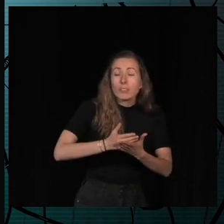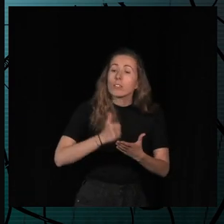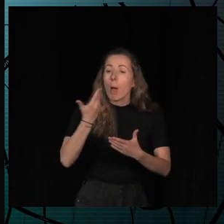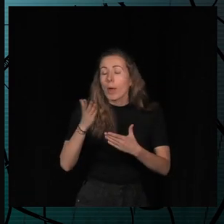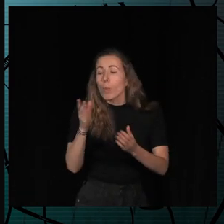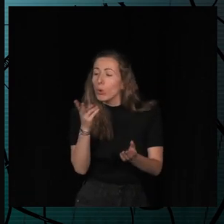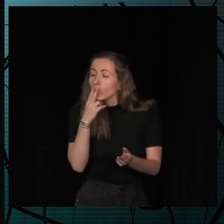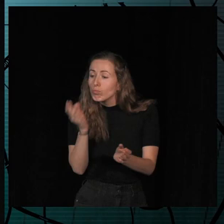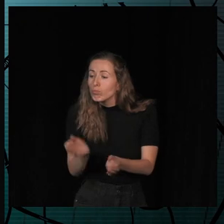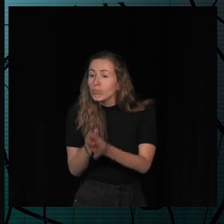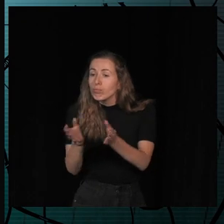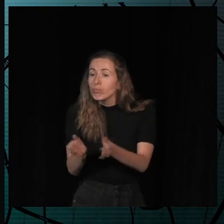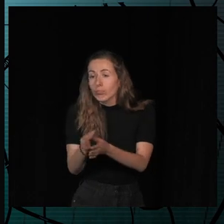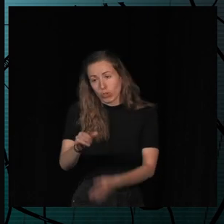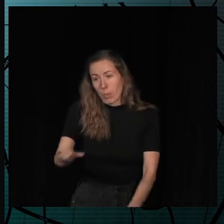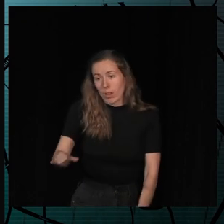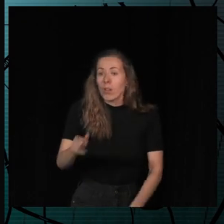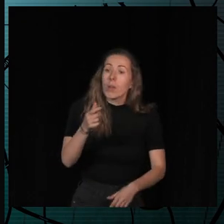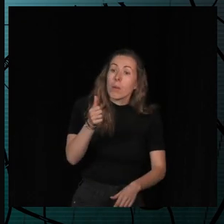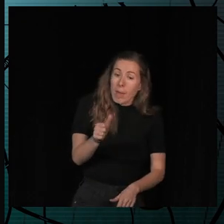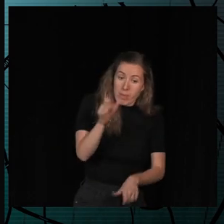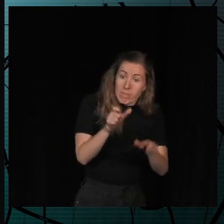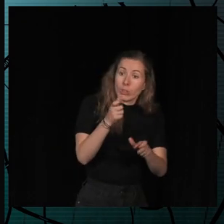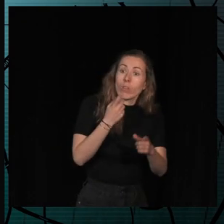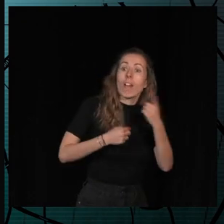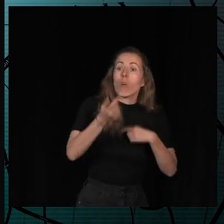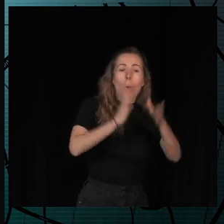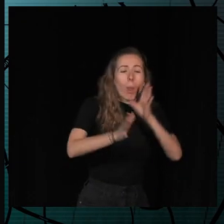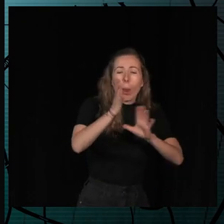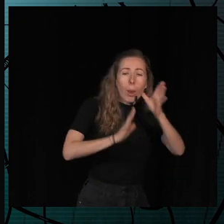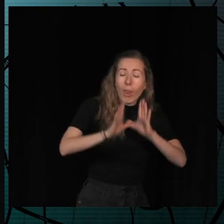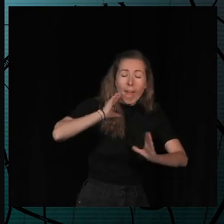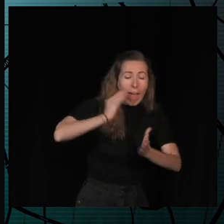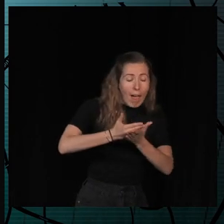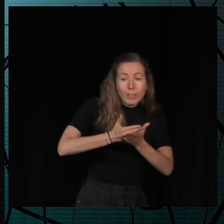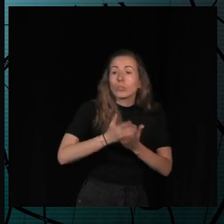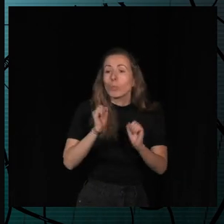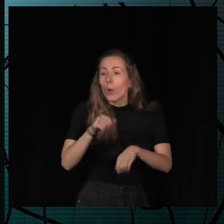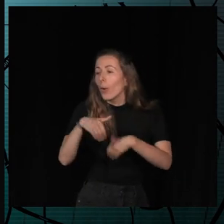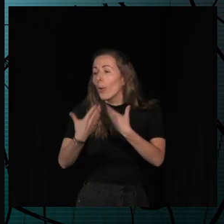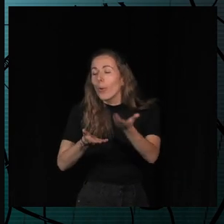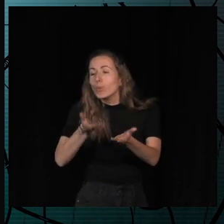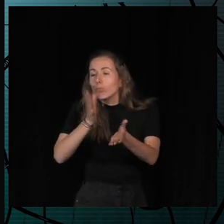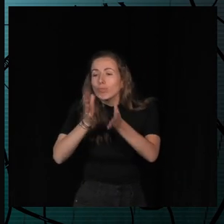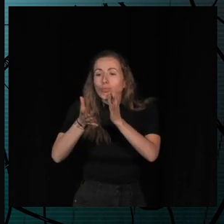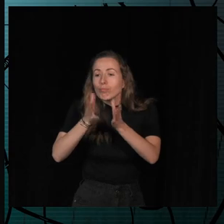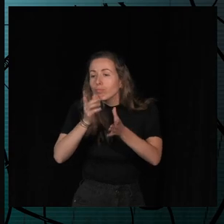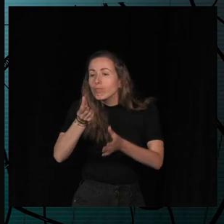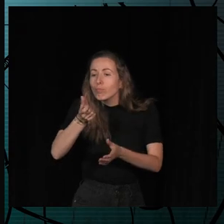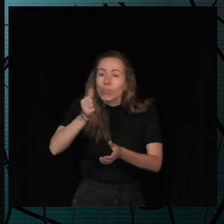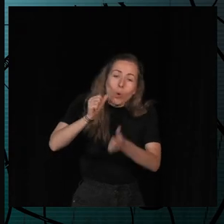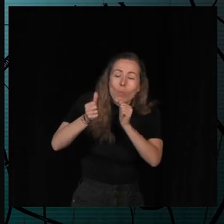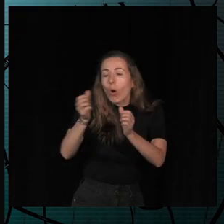excessif quand il arrêtaé de boire un buveur occasionnel le mais le joueur c'est ce que disent même des addictologues he c'est que ce qu'on ce qu'on